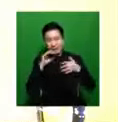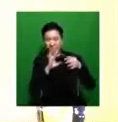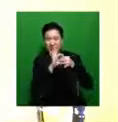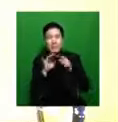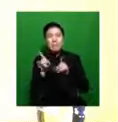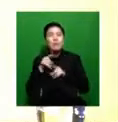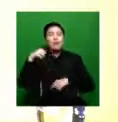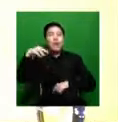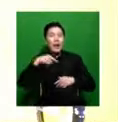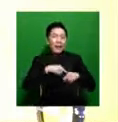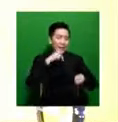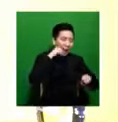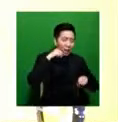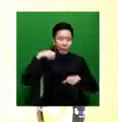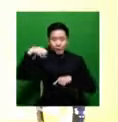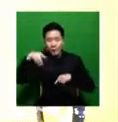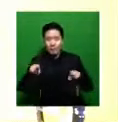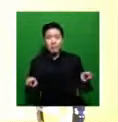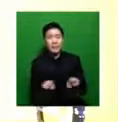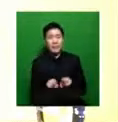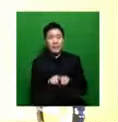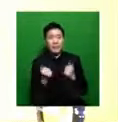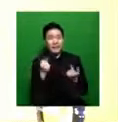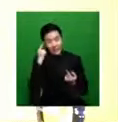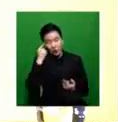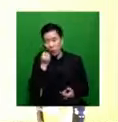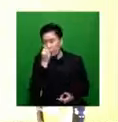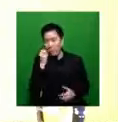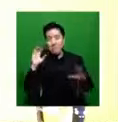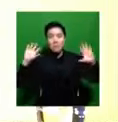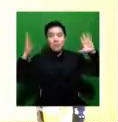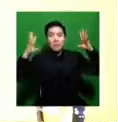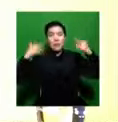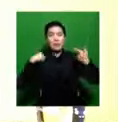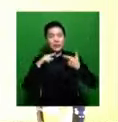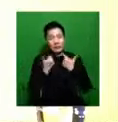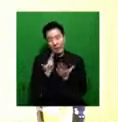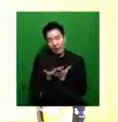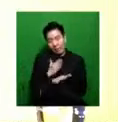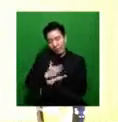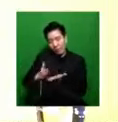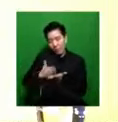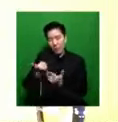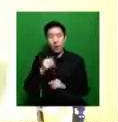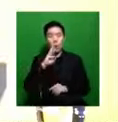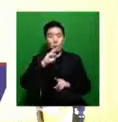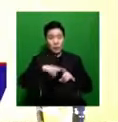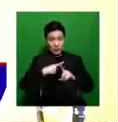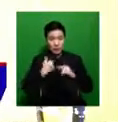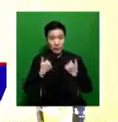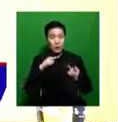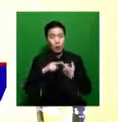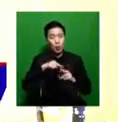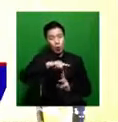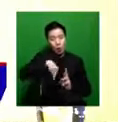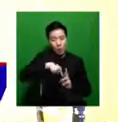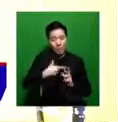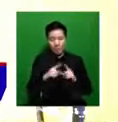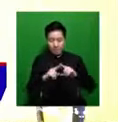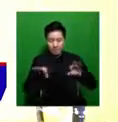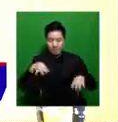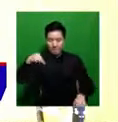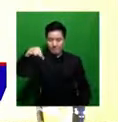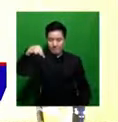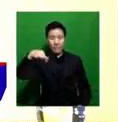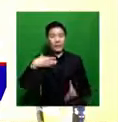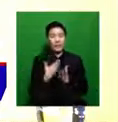กับของการของเรื่องไฟฟ้านะคะไม่คิดดอกเบี้ยเช่นเดียวกันแล้วก็ผ่อนชำระได้ไม่เกิน6เดือนของแต่ละรอบใบแจ้งค่า